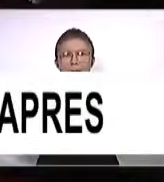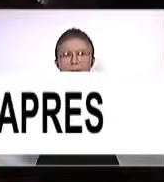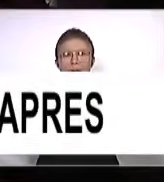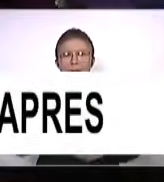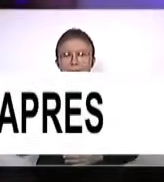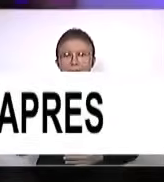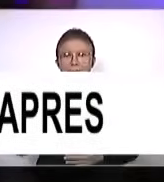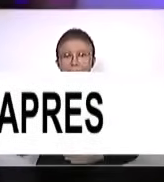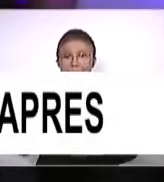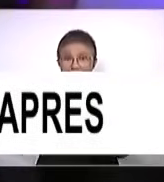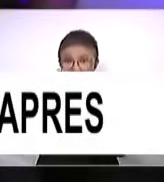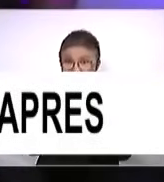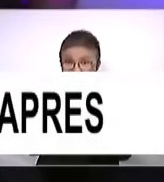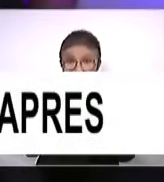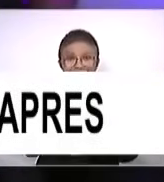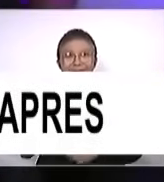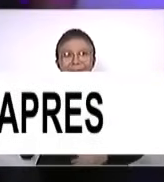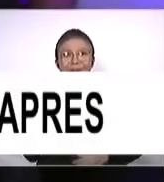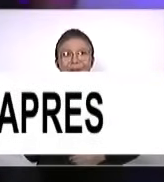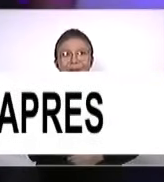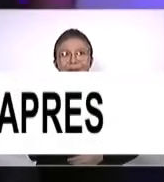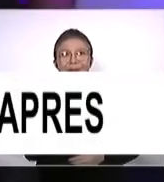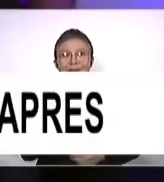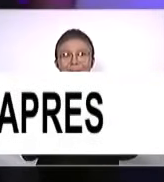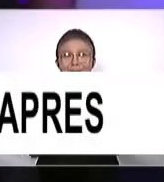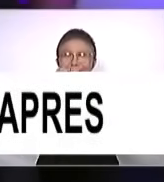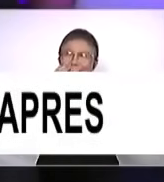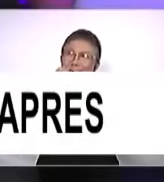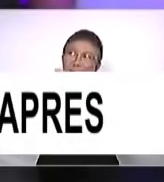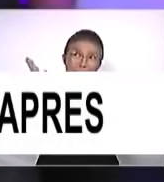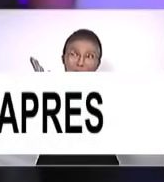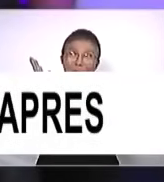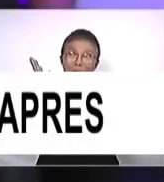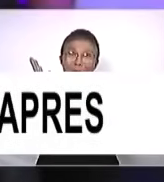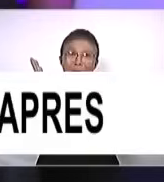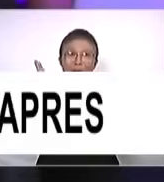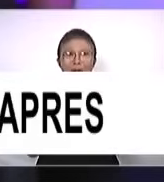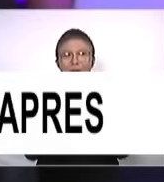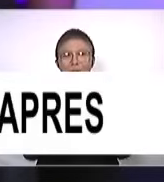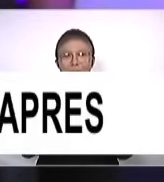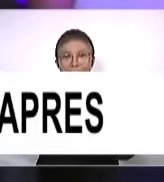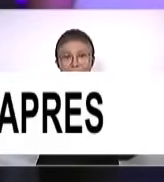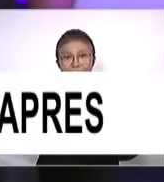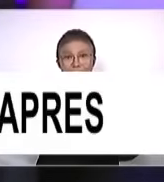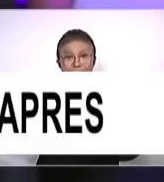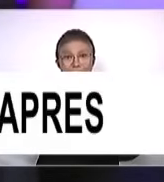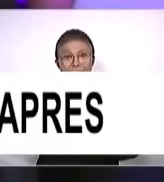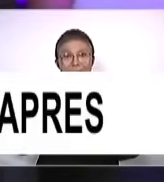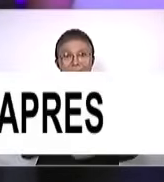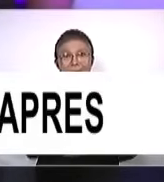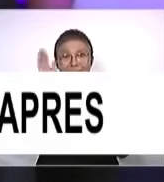minim Memang e ada e cawapres yang mengatakan akan mempersiapkan jutaan lapangan pekerjaan tapi caranya